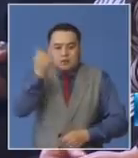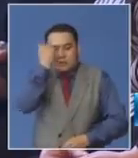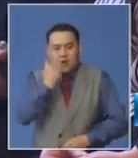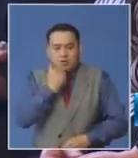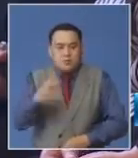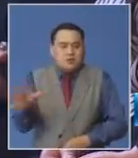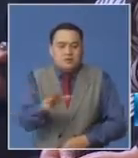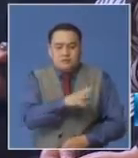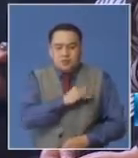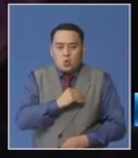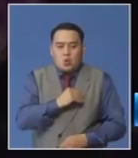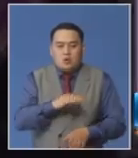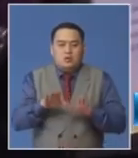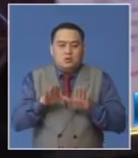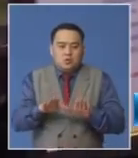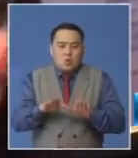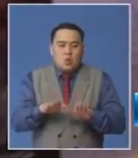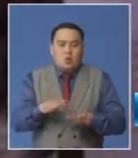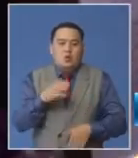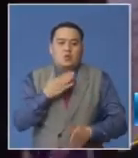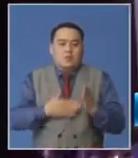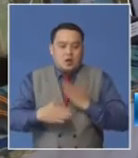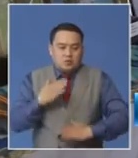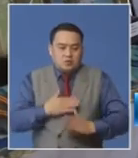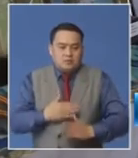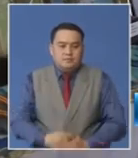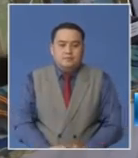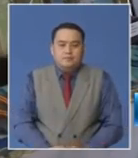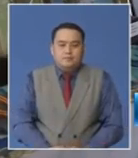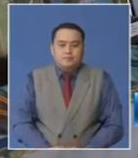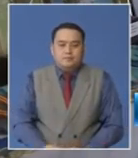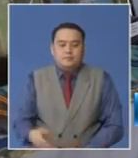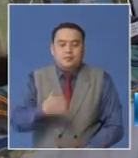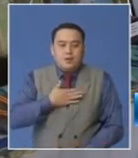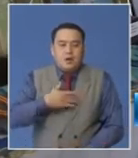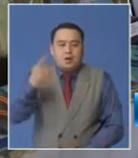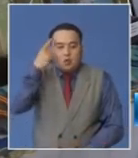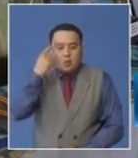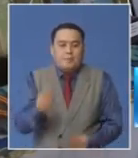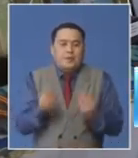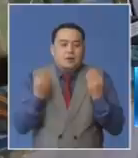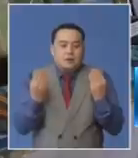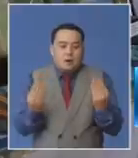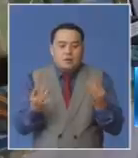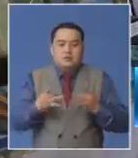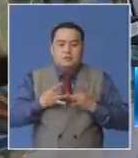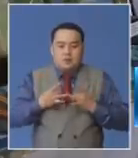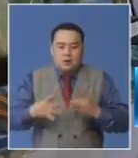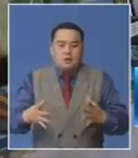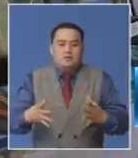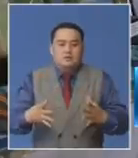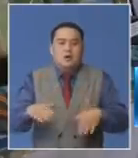за все и это ей конечно же по душе я думаю что это очень прекрасный праздник